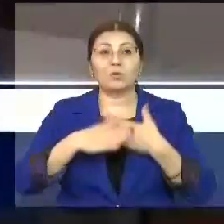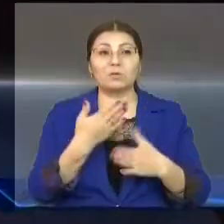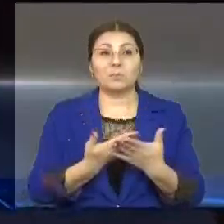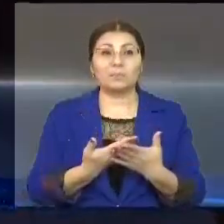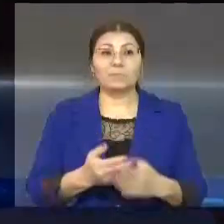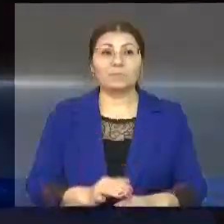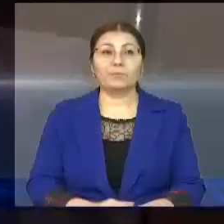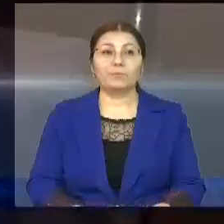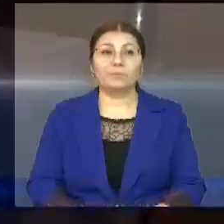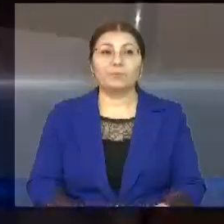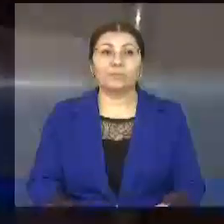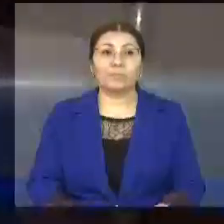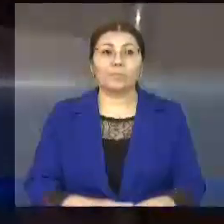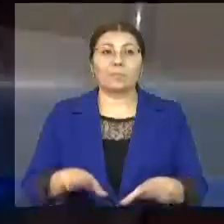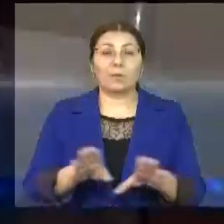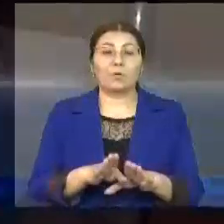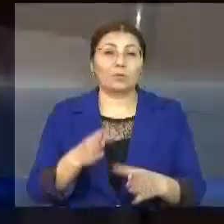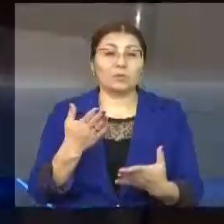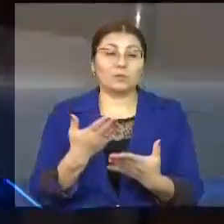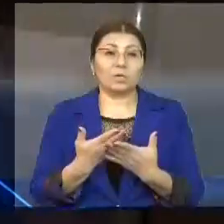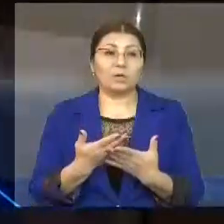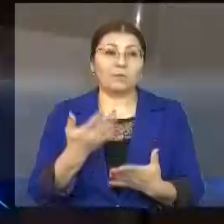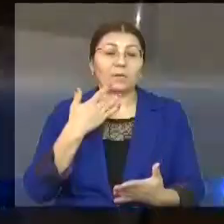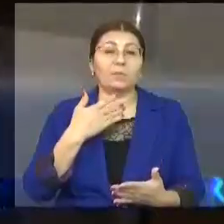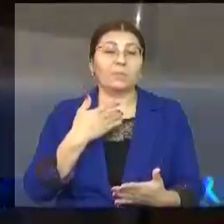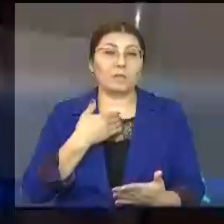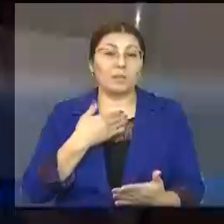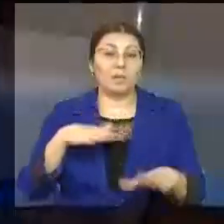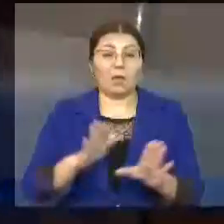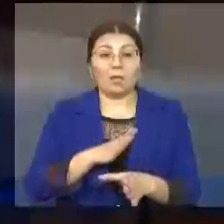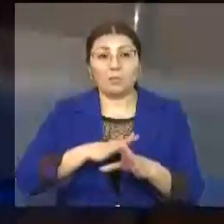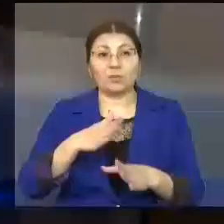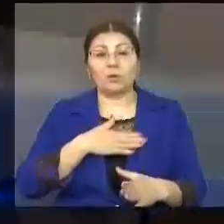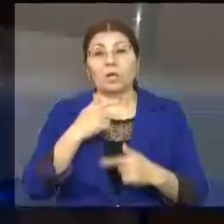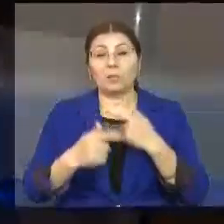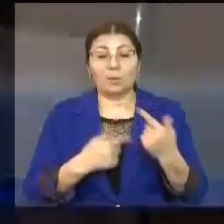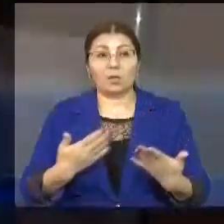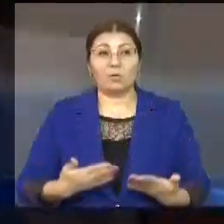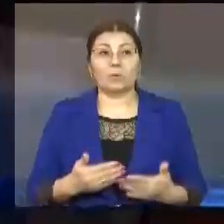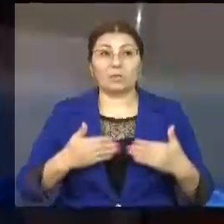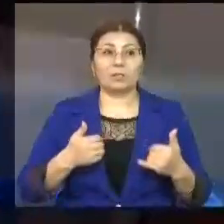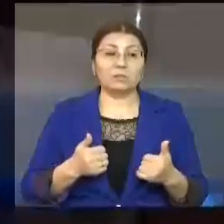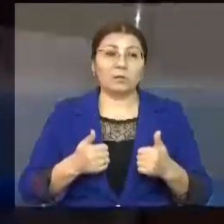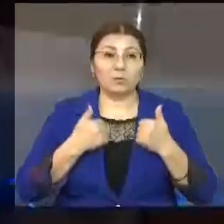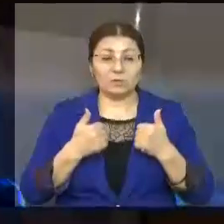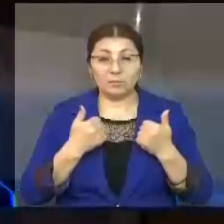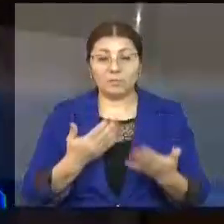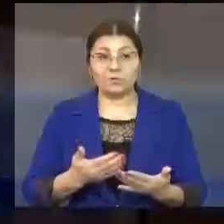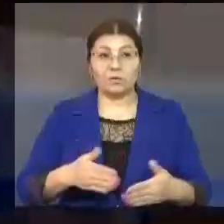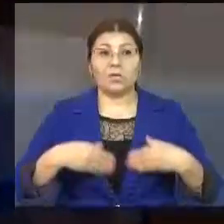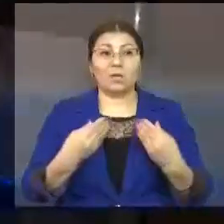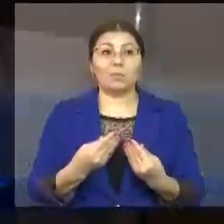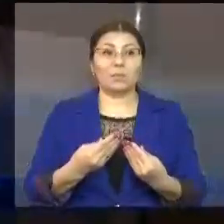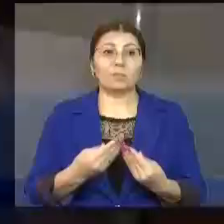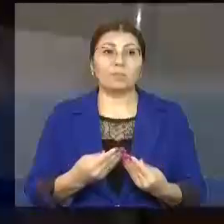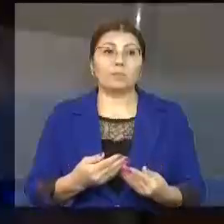орындамақшымын. Атамекен әні. Осындай жетістіктер мені әрі қарай осы әнмен шұғылдануға бір не беріп,